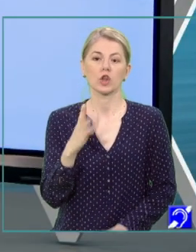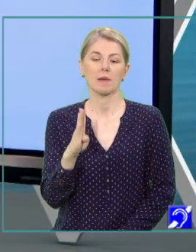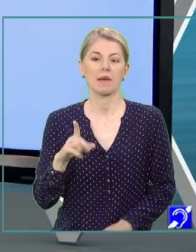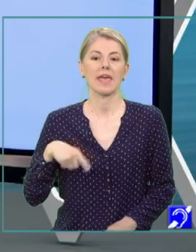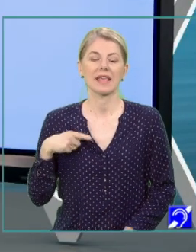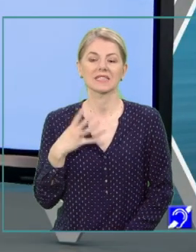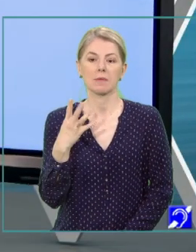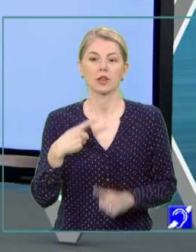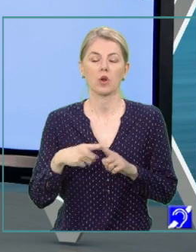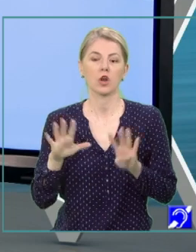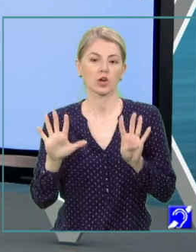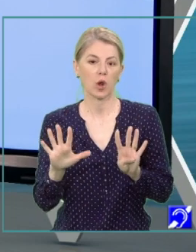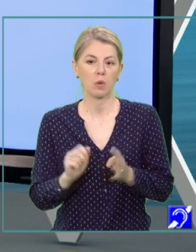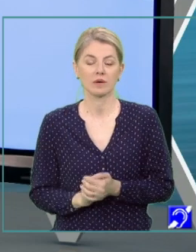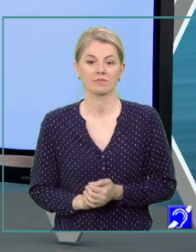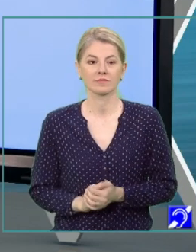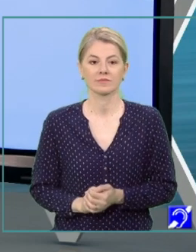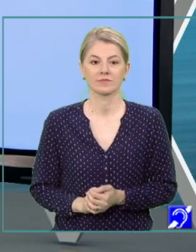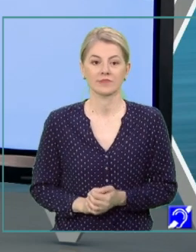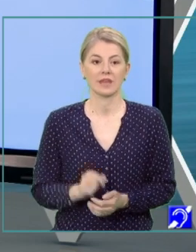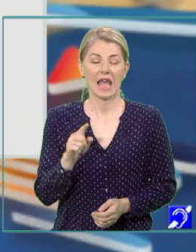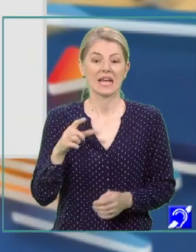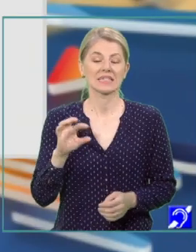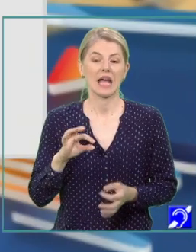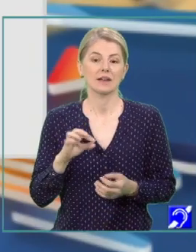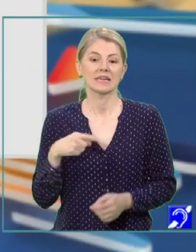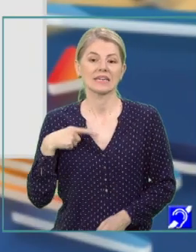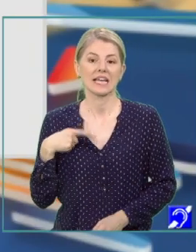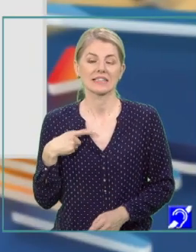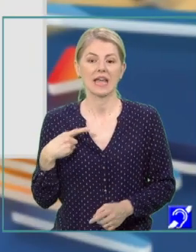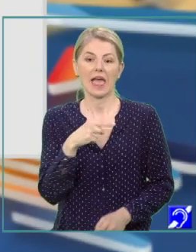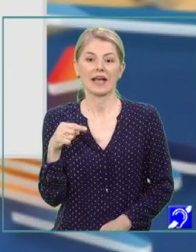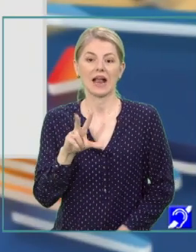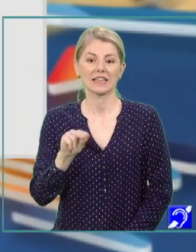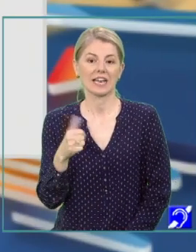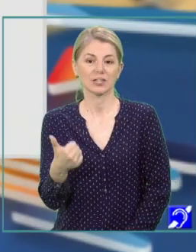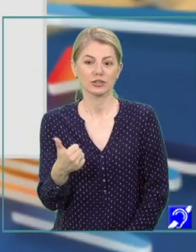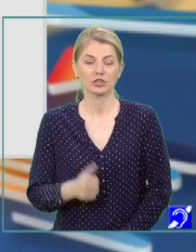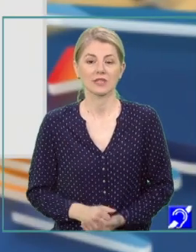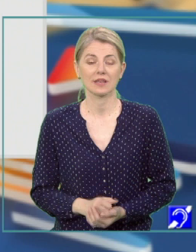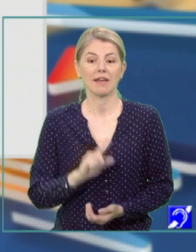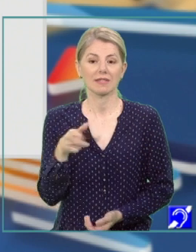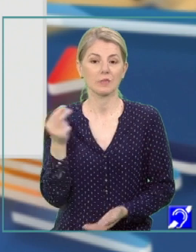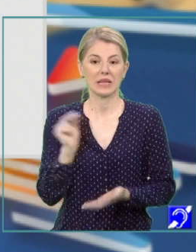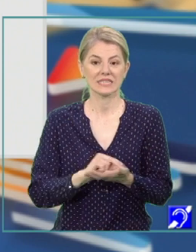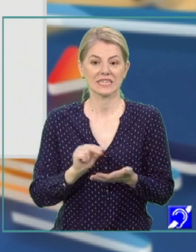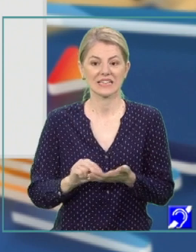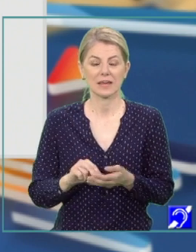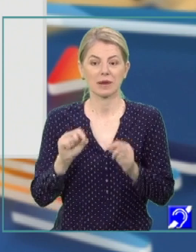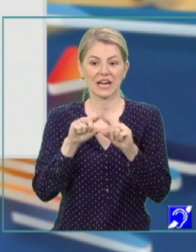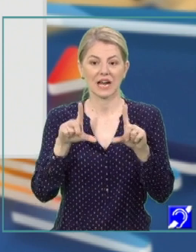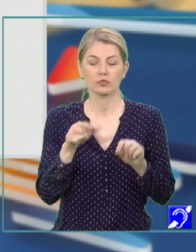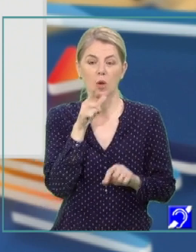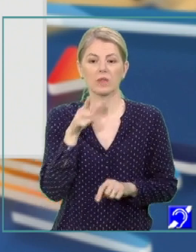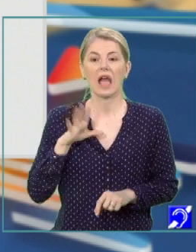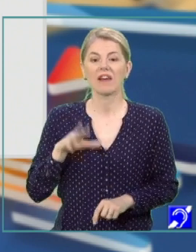Deci produsul 6AB este 36. Deci va trebui să înscriem în căsuța unde